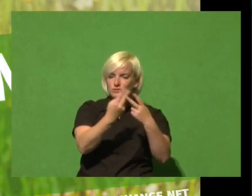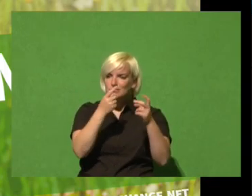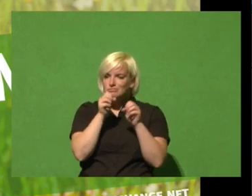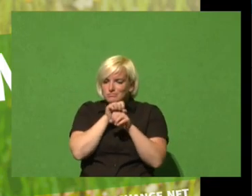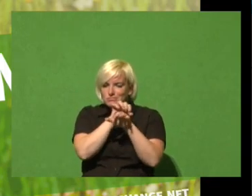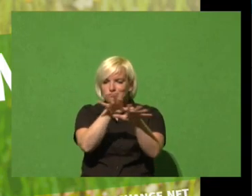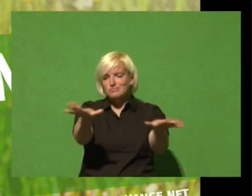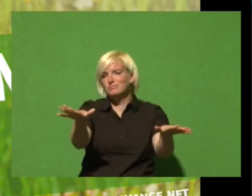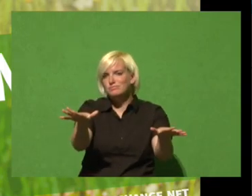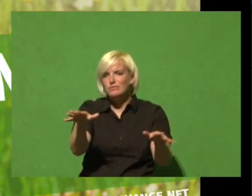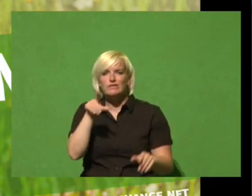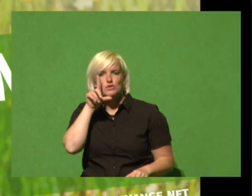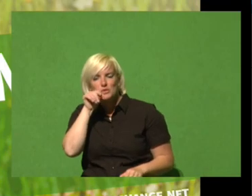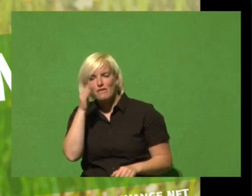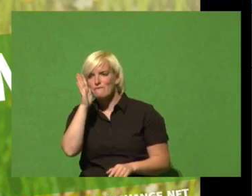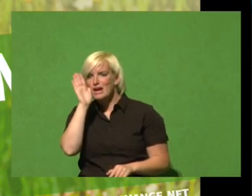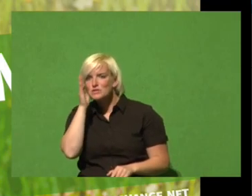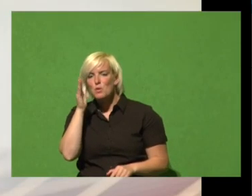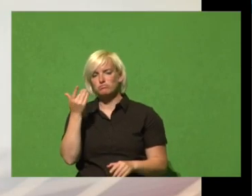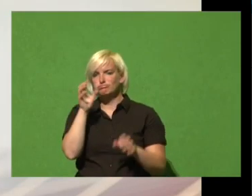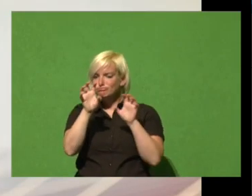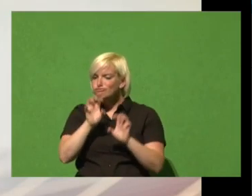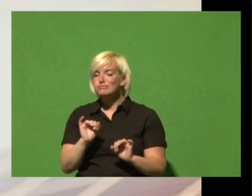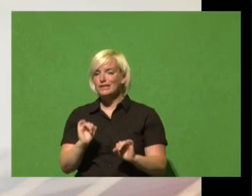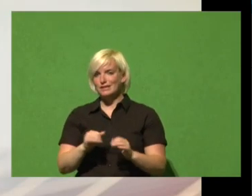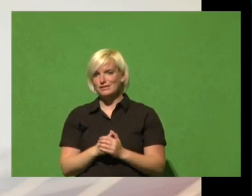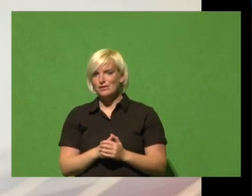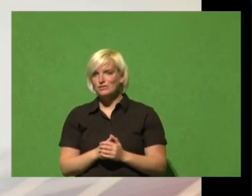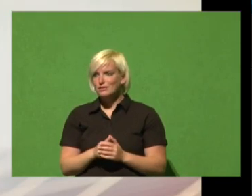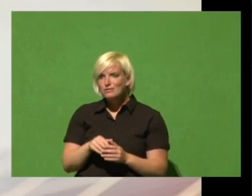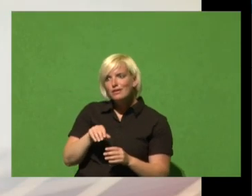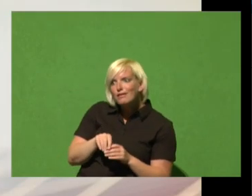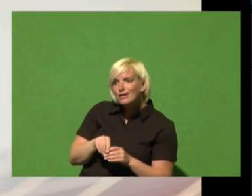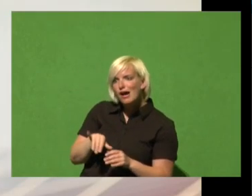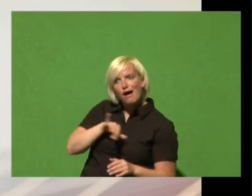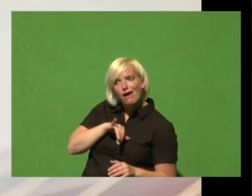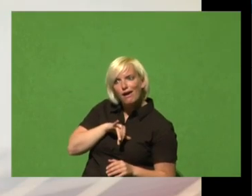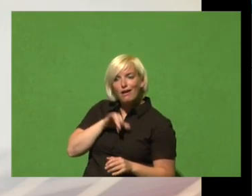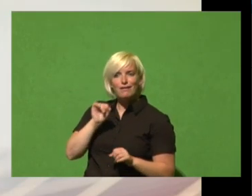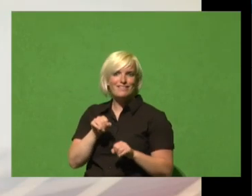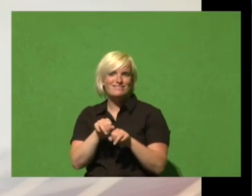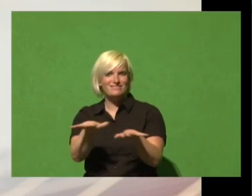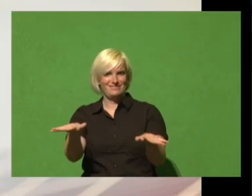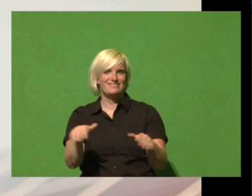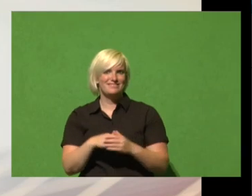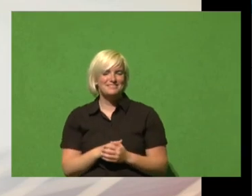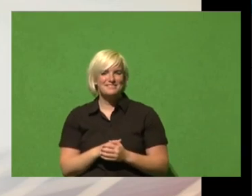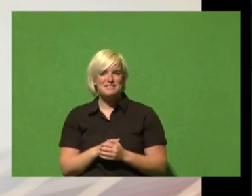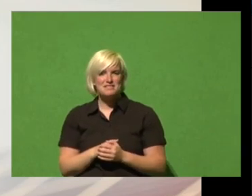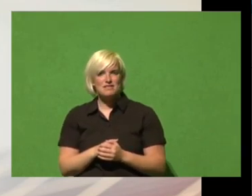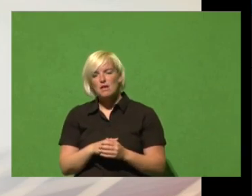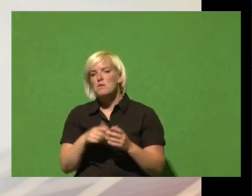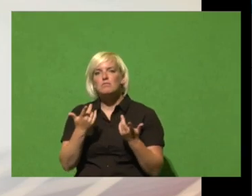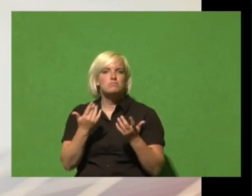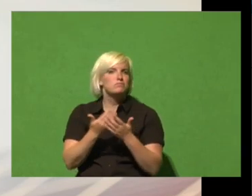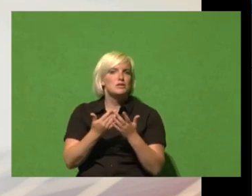Medien. Und so entsteht erstmal Lust auf diesen Moment in Paris. Und ihr könnt das Thema, was euch an sauberer